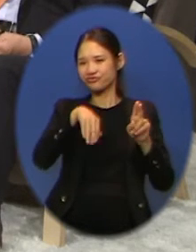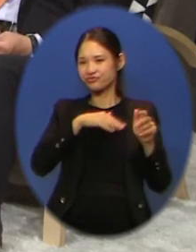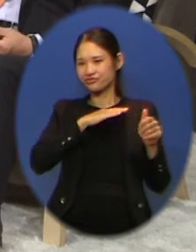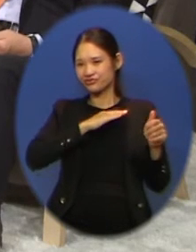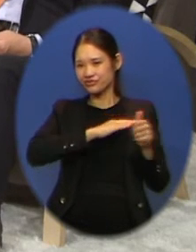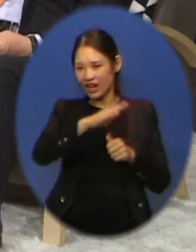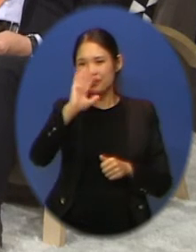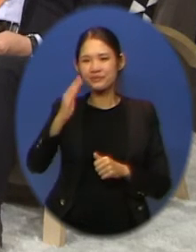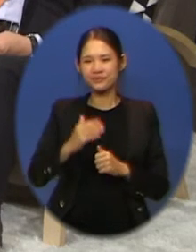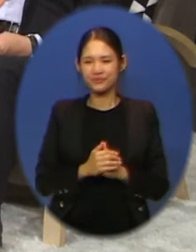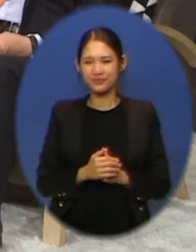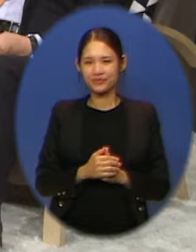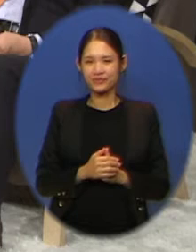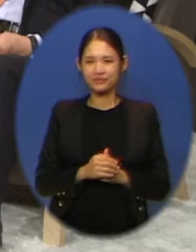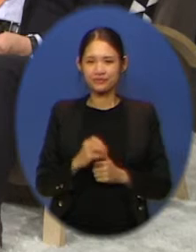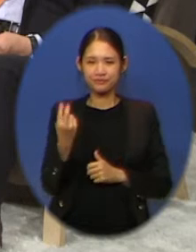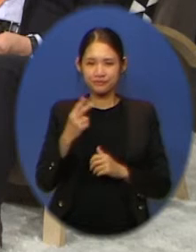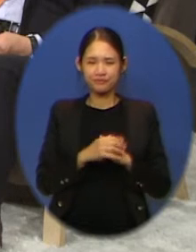그리고